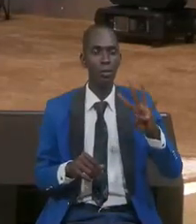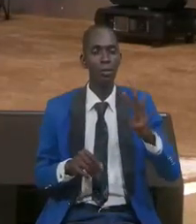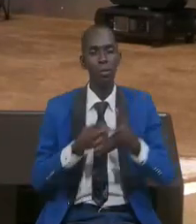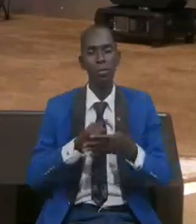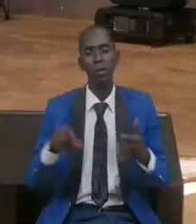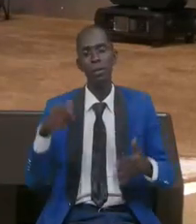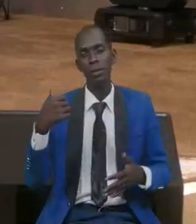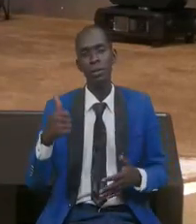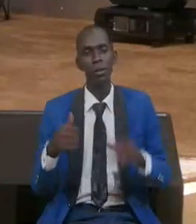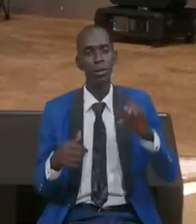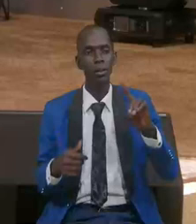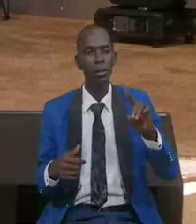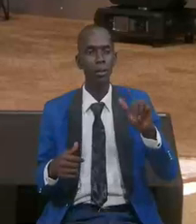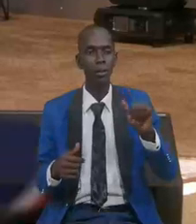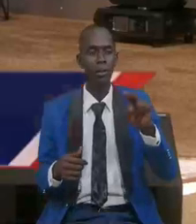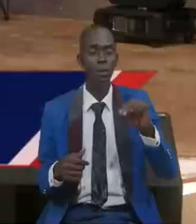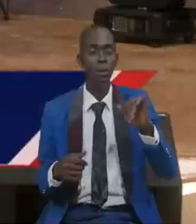4, le